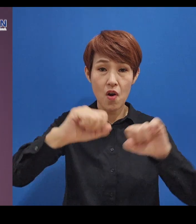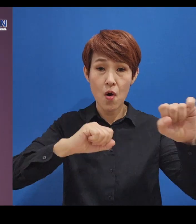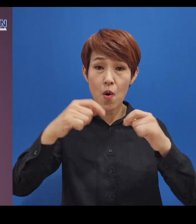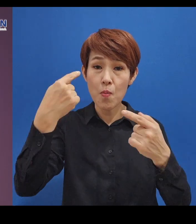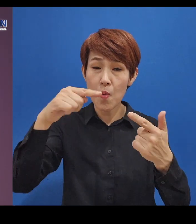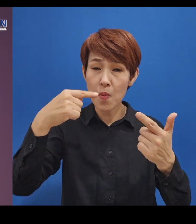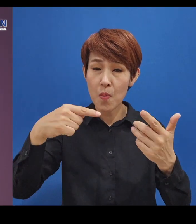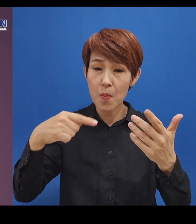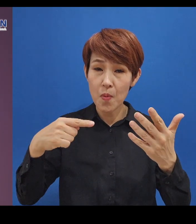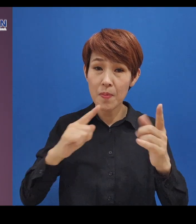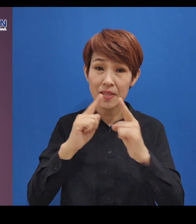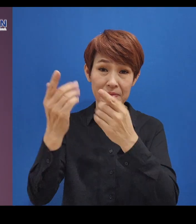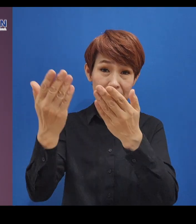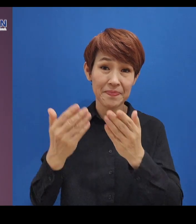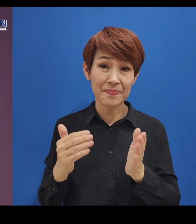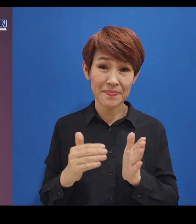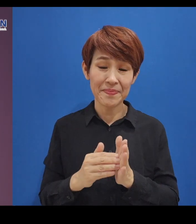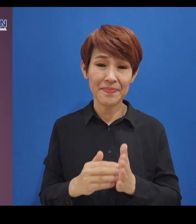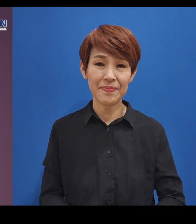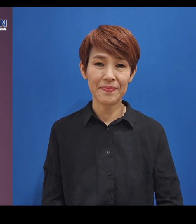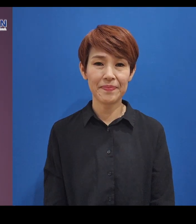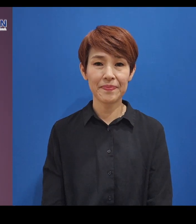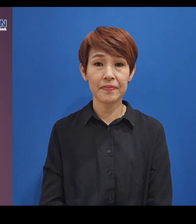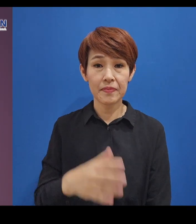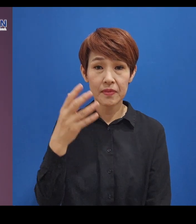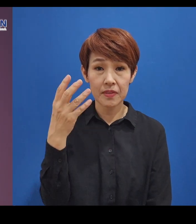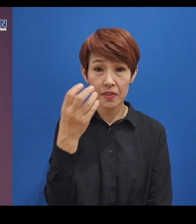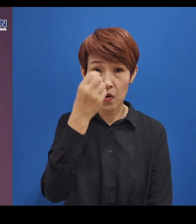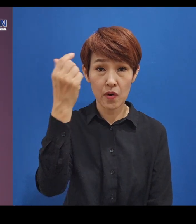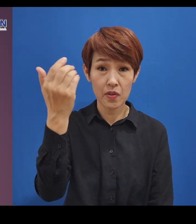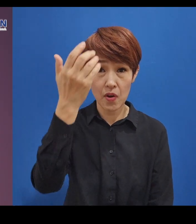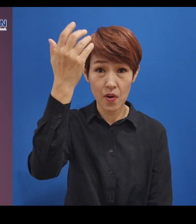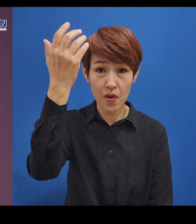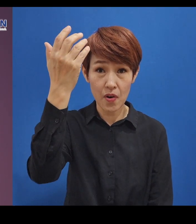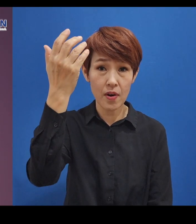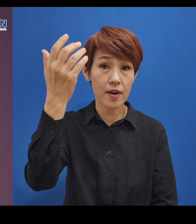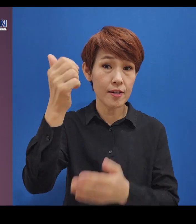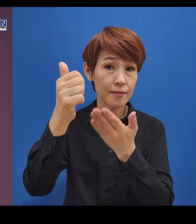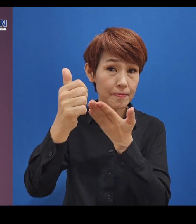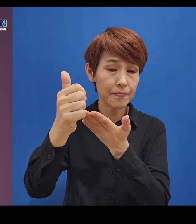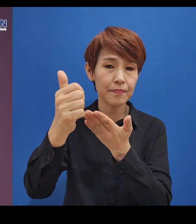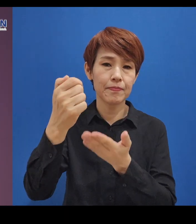있습니다. 맞아요. 성령은 증인이세요.